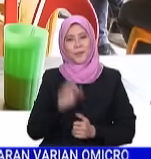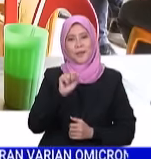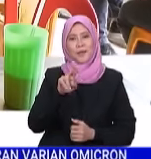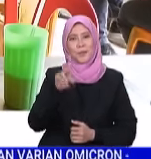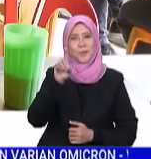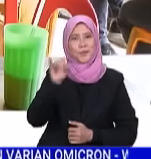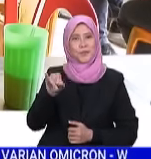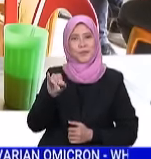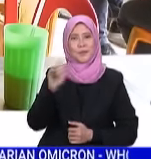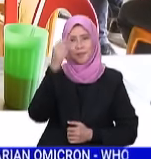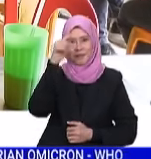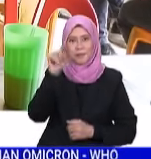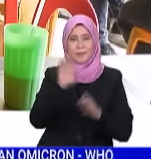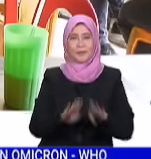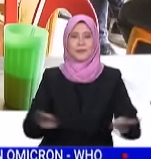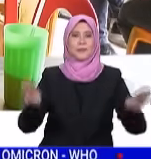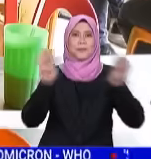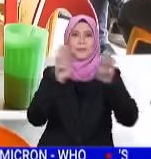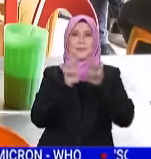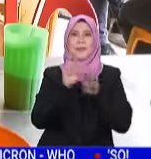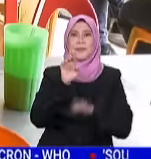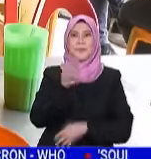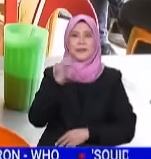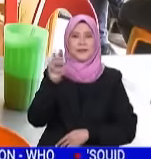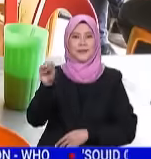m untuk berita